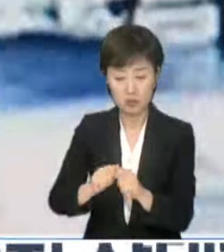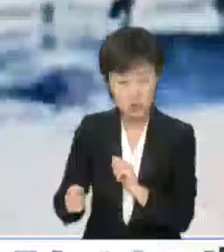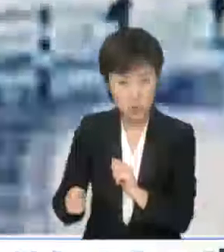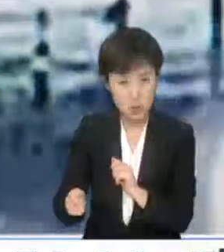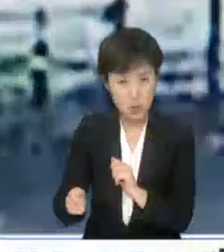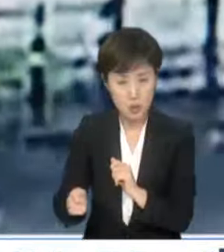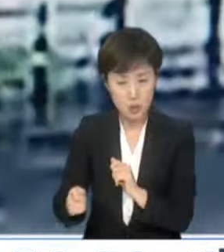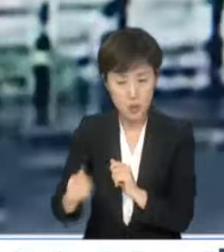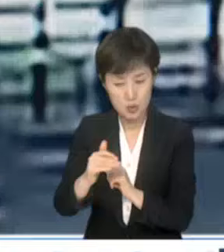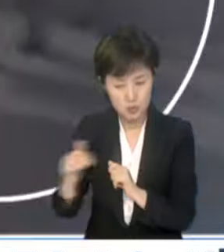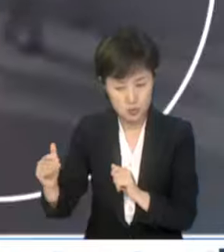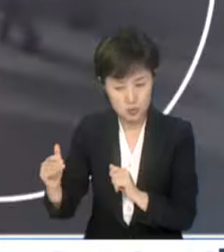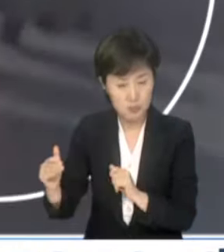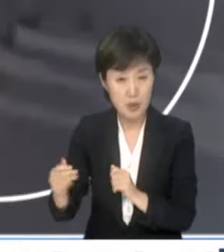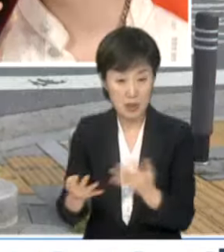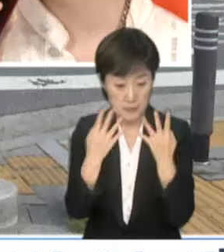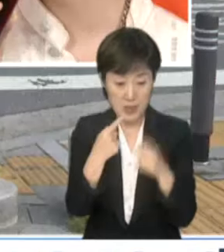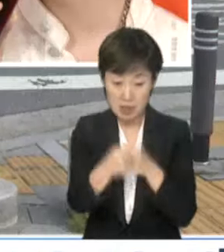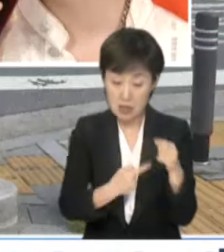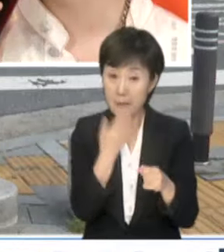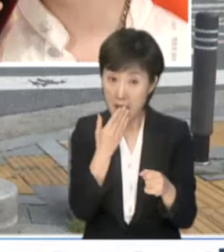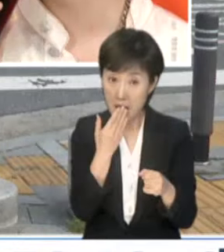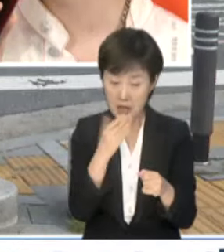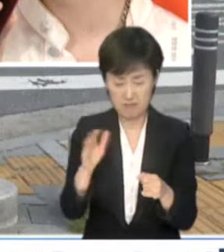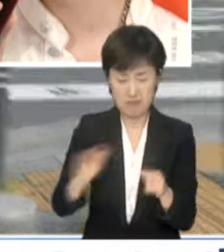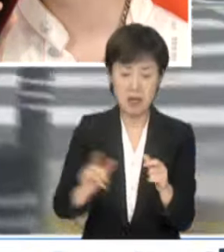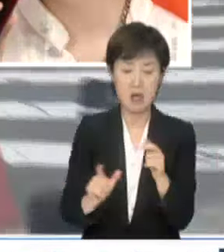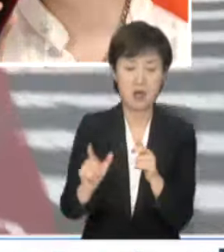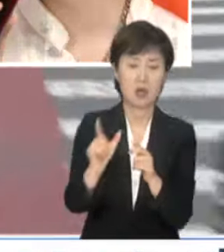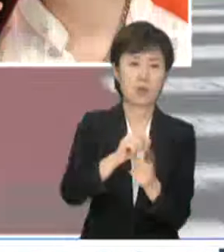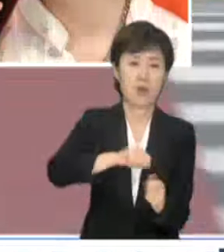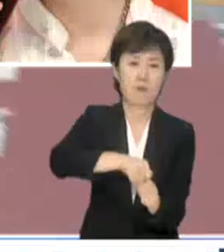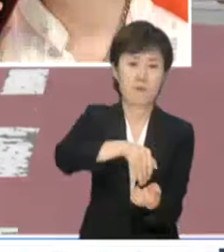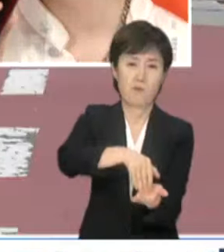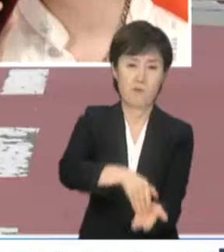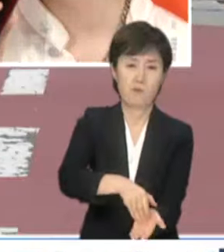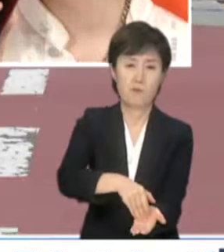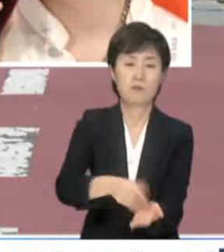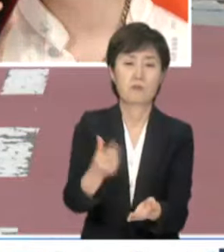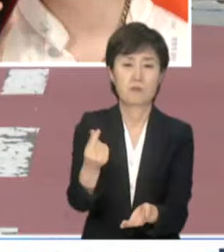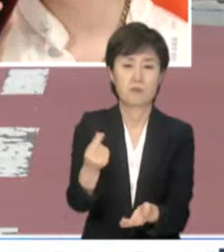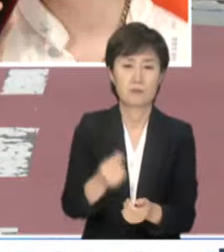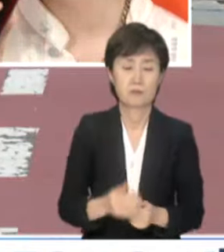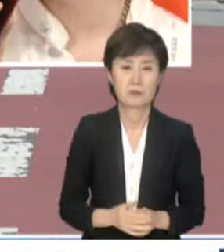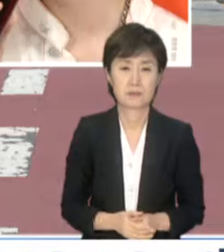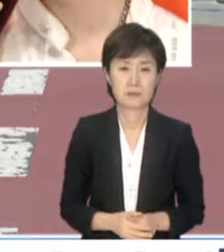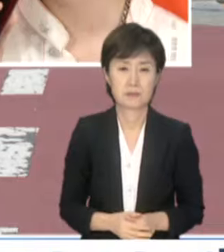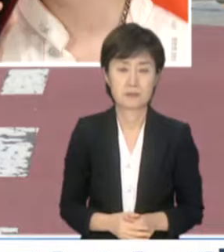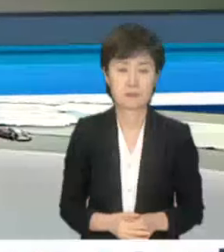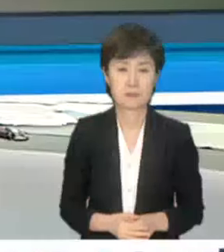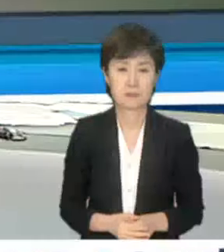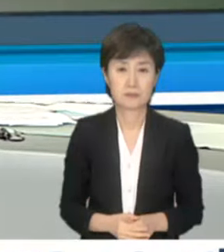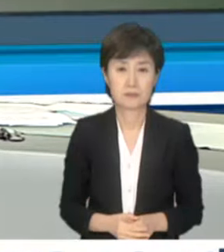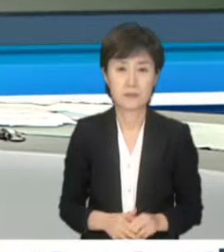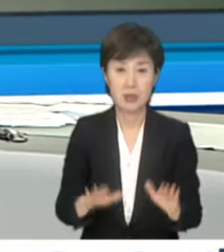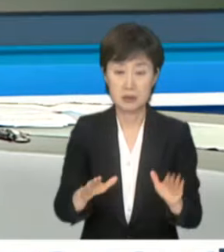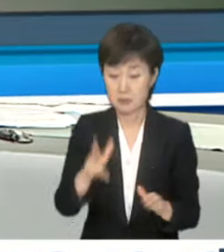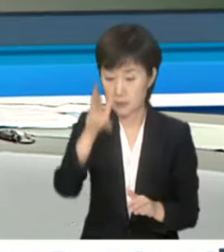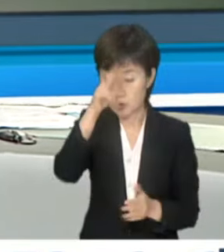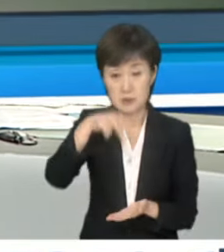면허정지 수준이라고 한다면 뭐 1년 이상, 2년 이하. 이거보다 훨씬 높은 법정형으로 다스릴 수 있습니다. 네. 그렇다면 지금